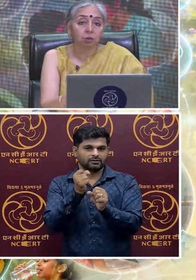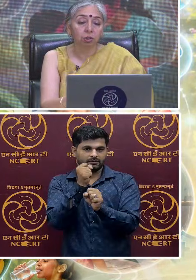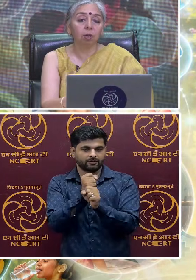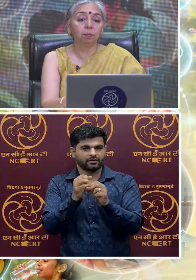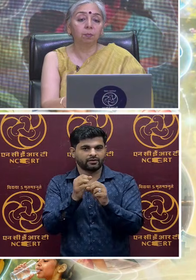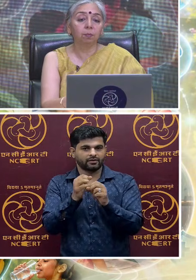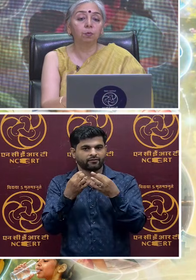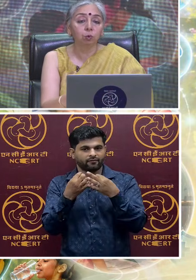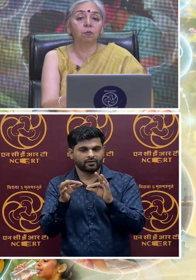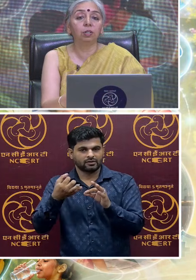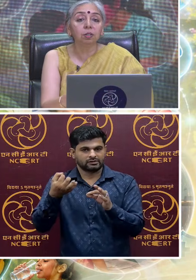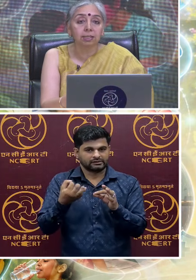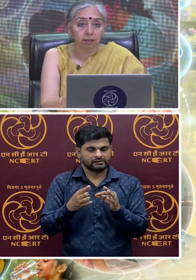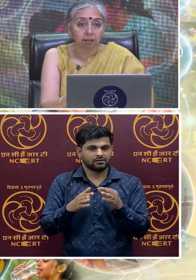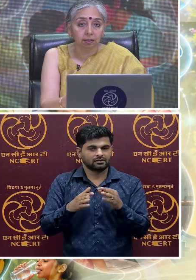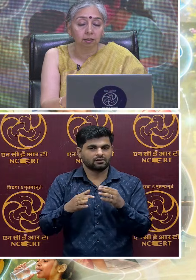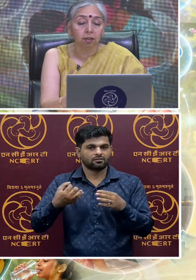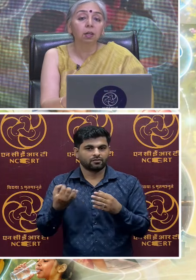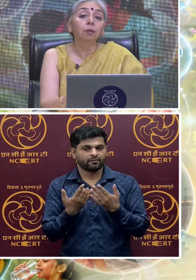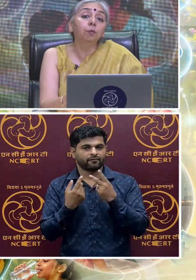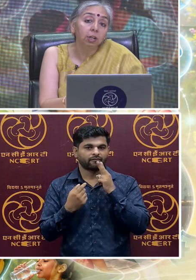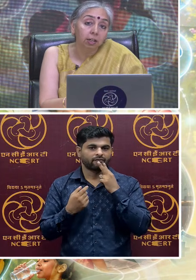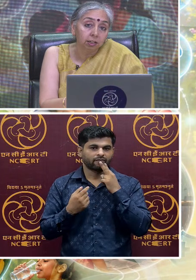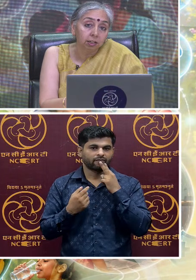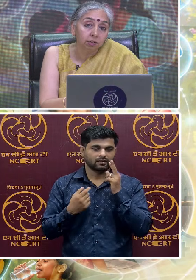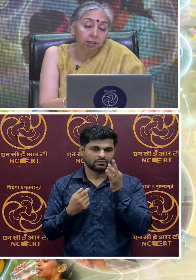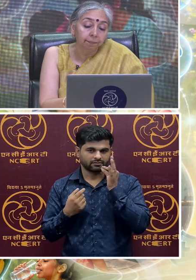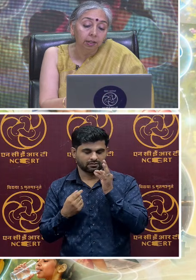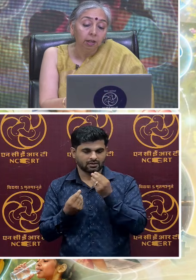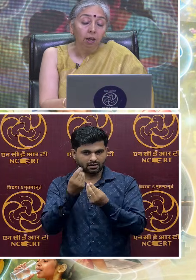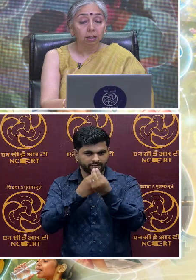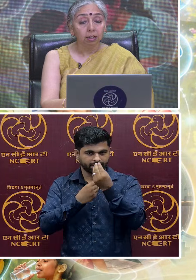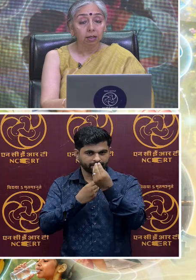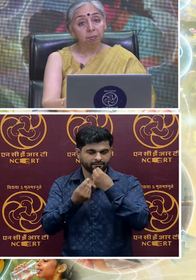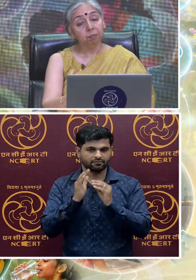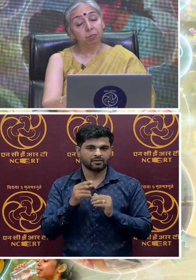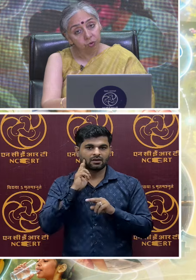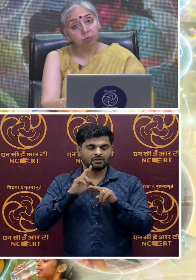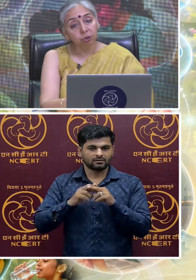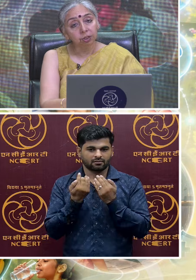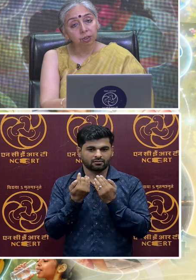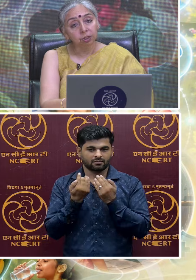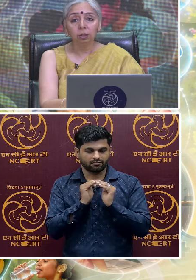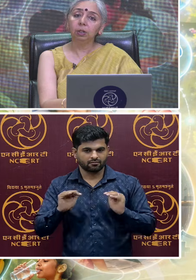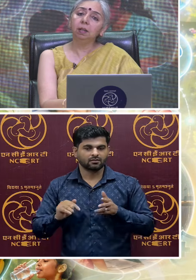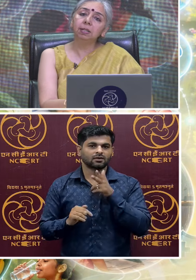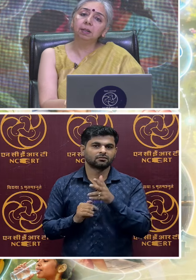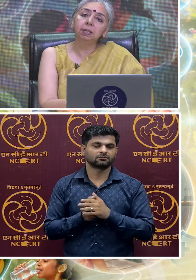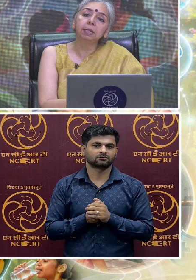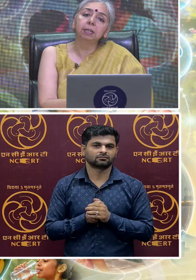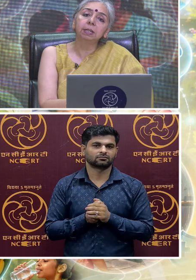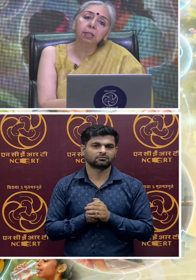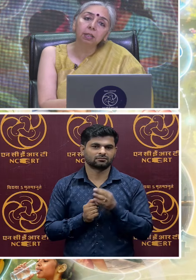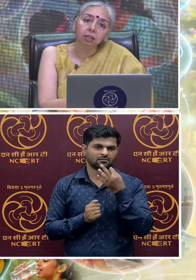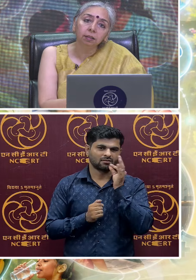फूड्स, जिसको हम फ्रूट्स और वेजिटेबल्स कहते हैं, वो खाना चाहिए. अगर हम अपने बच्चों से पूछें तो वो कहते हैं हमें